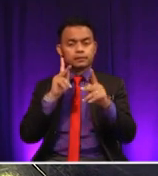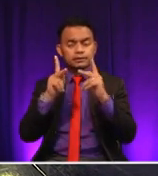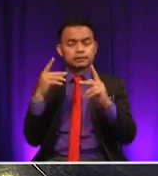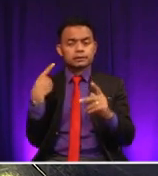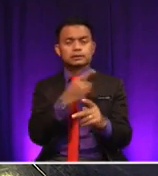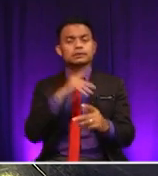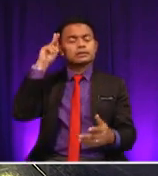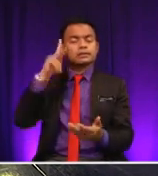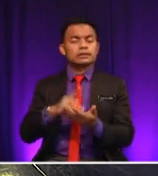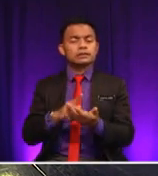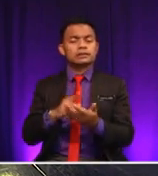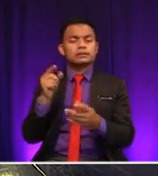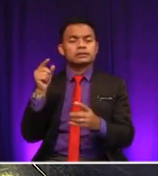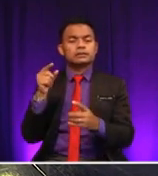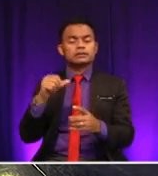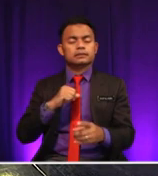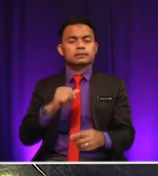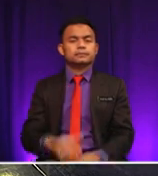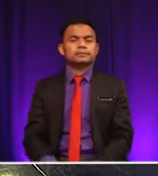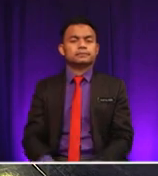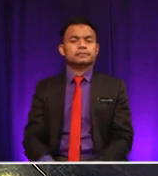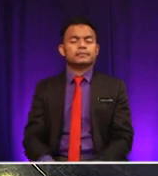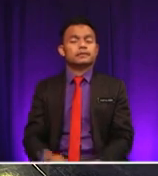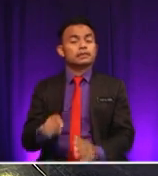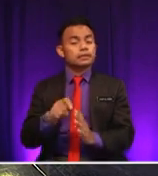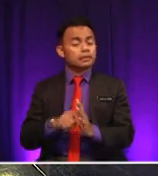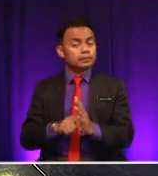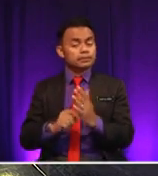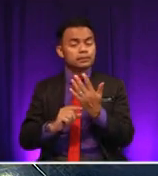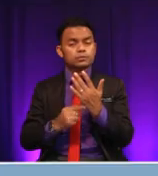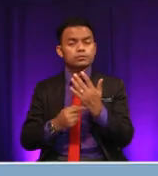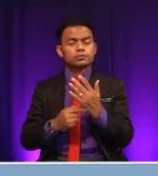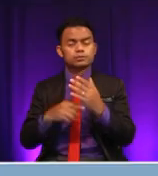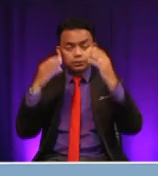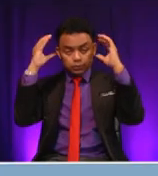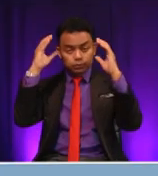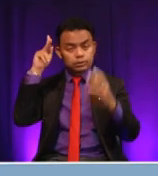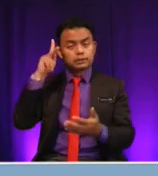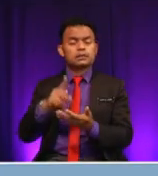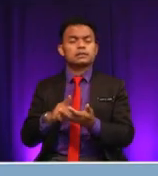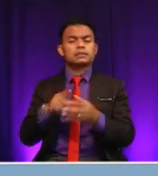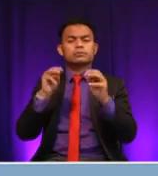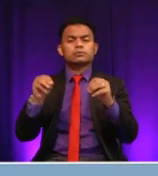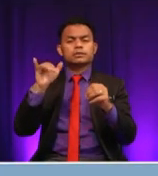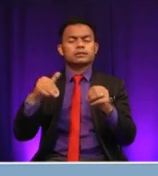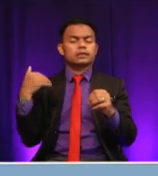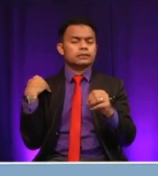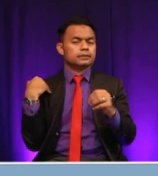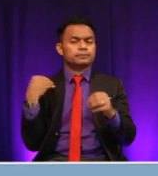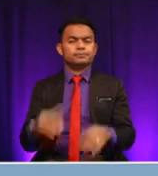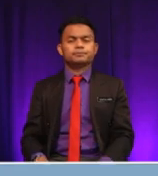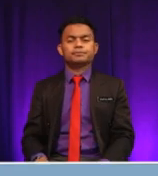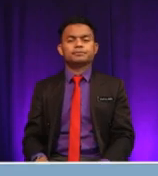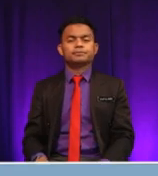oke terlebih dahulu yang ada di kalian sekarang ini Irfan Oke murid-murid